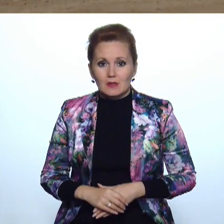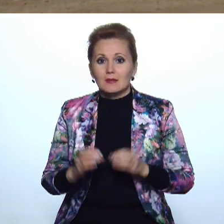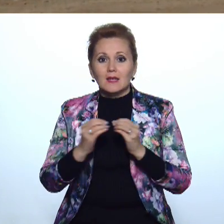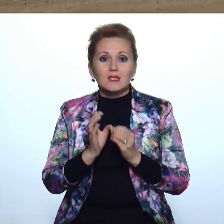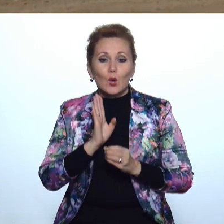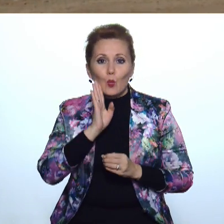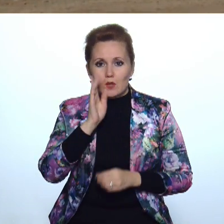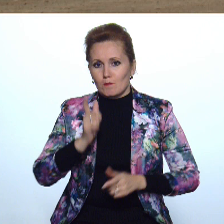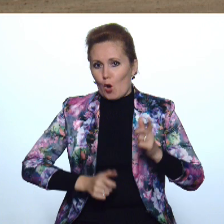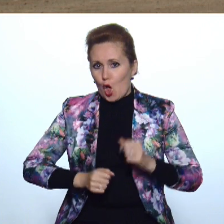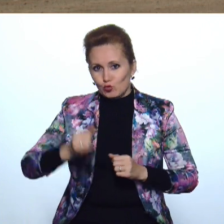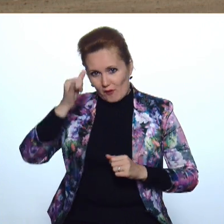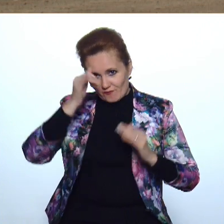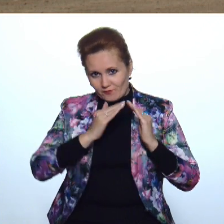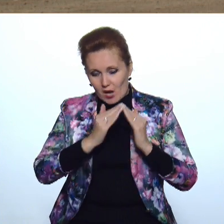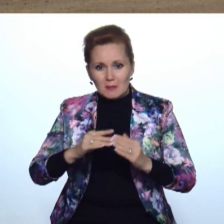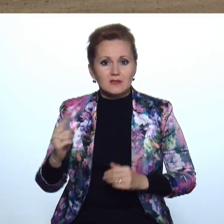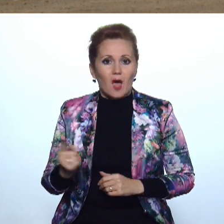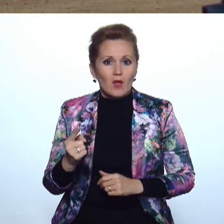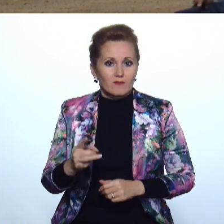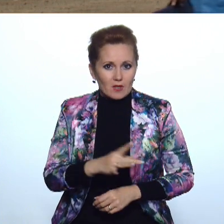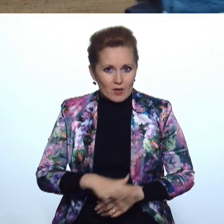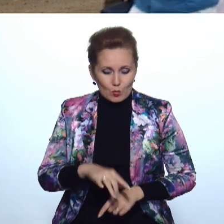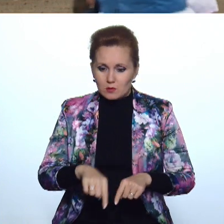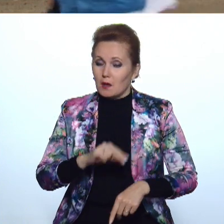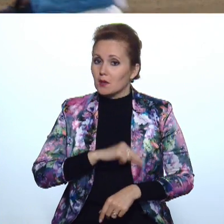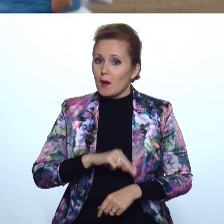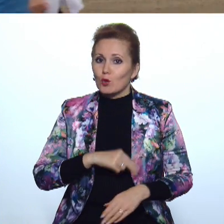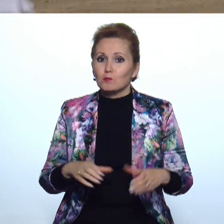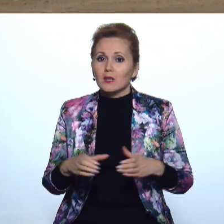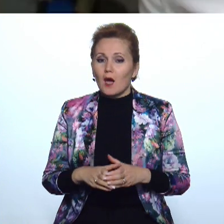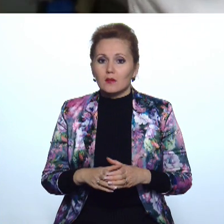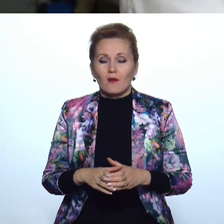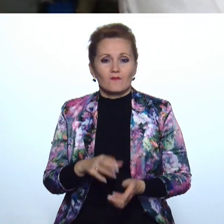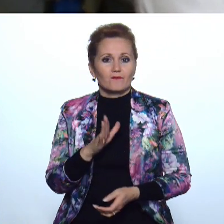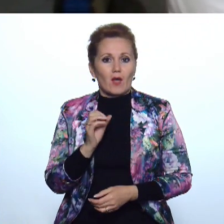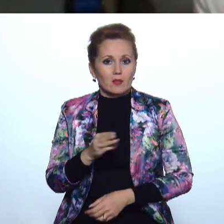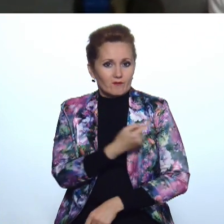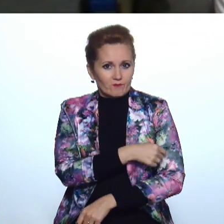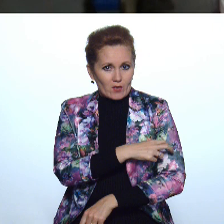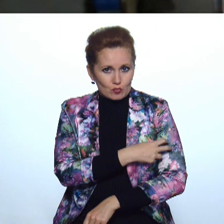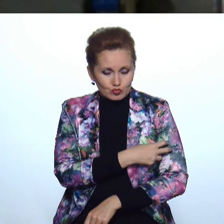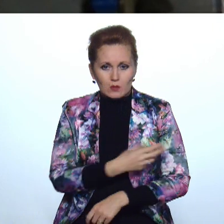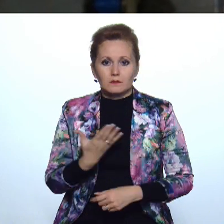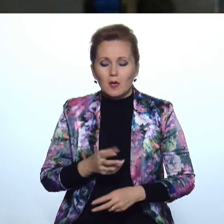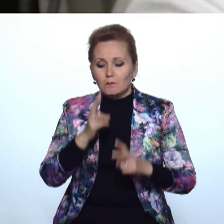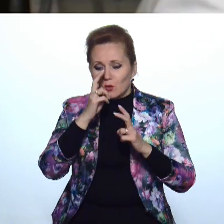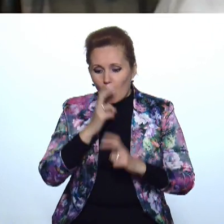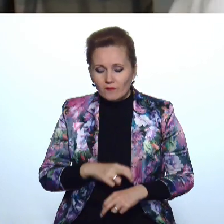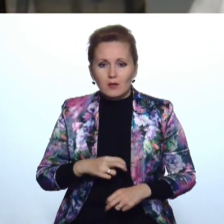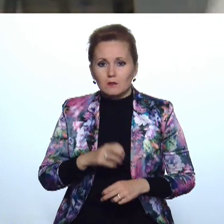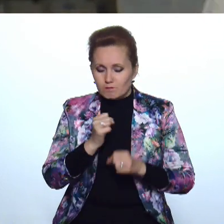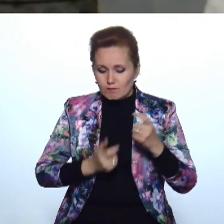10 утра. Одна из молочных ферм Завьяловского района. Сегодня здесь работает бригада ветеринарных врачей. Цель визита – забор проб и смывов